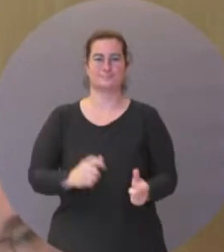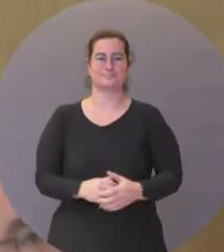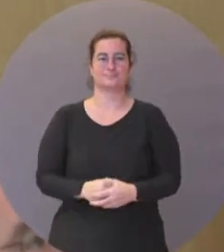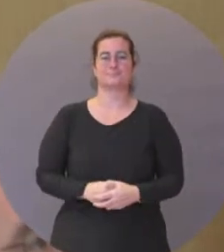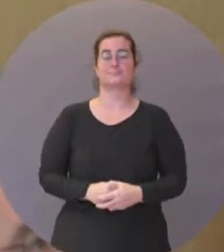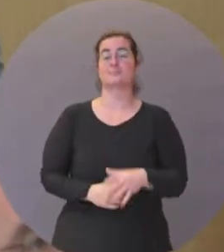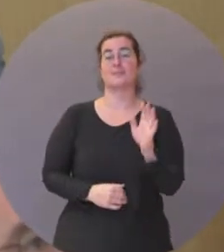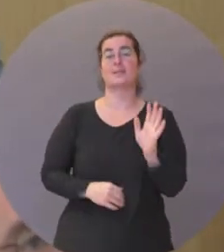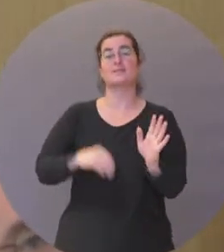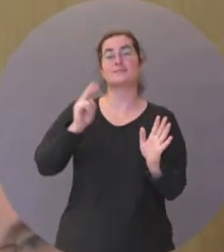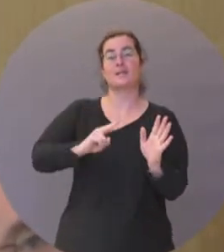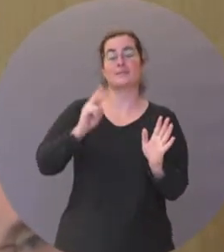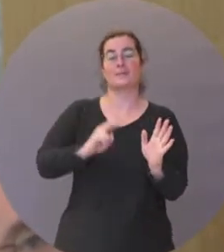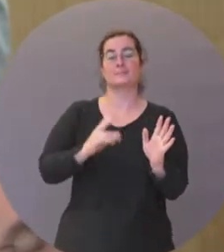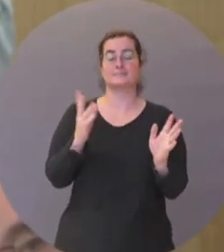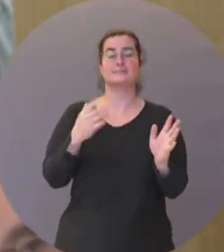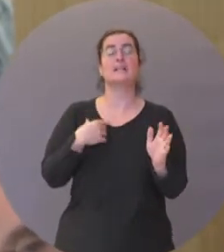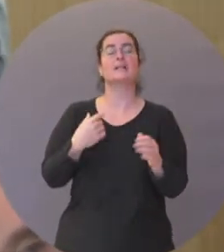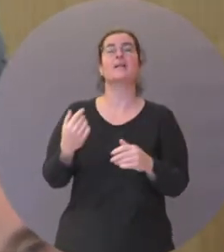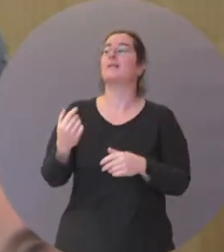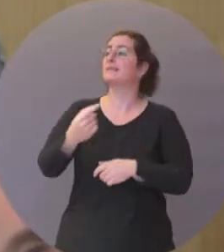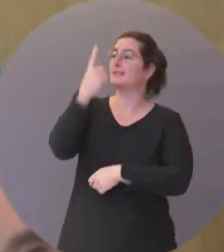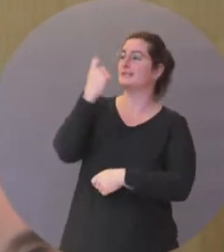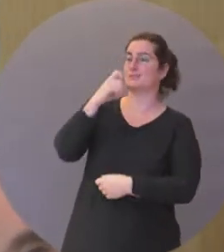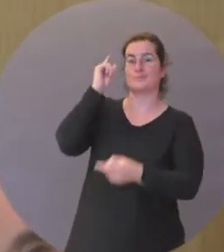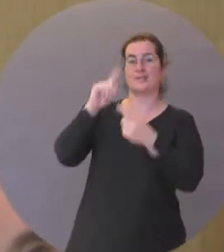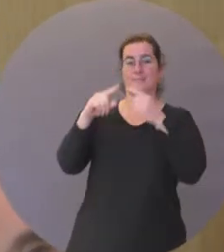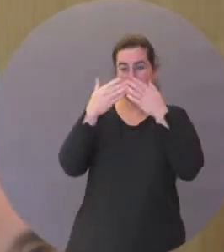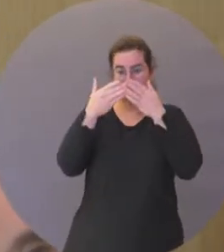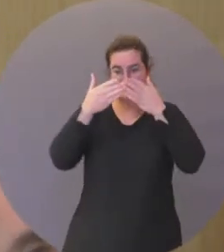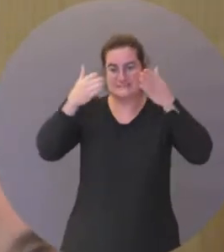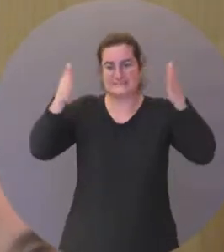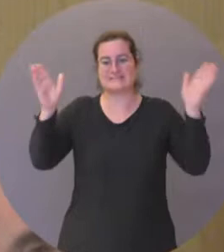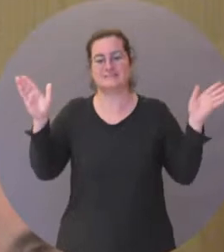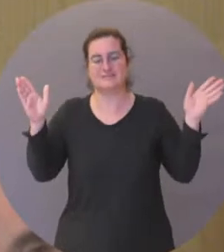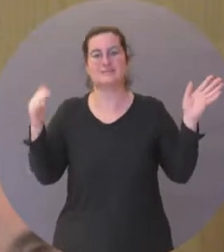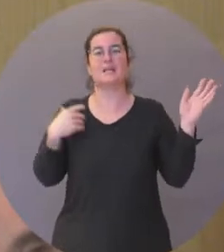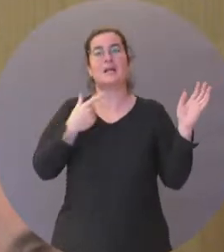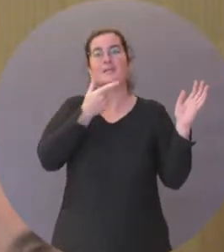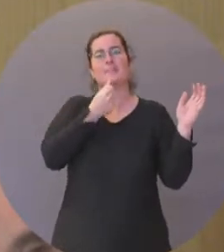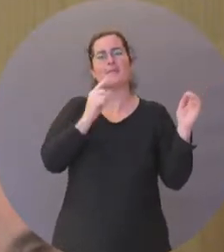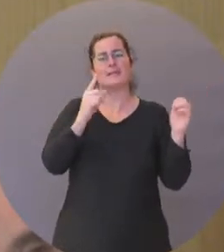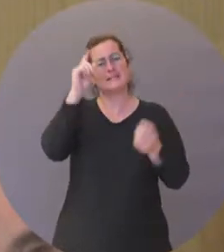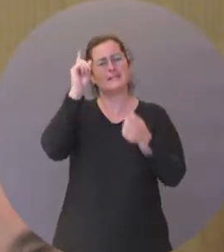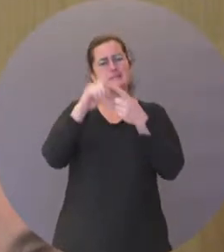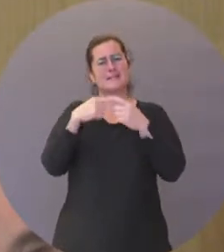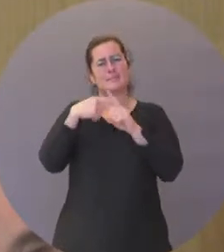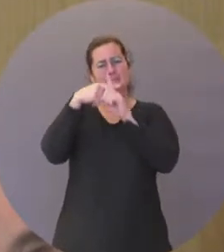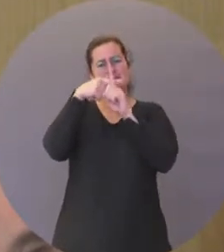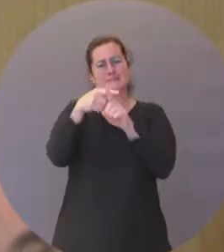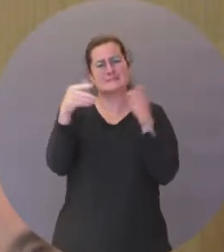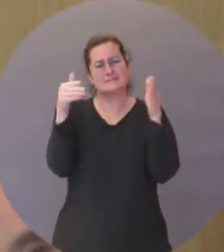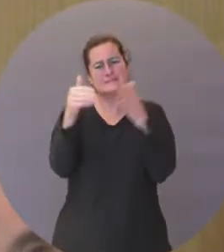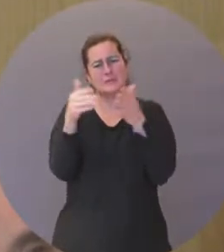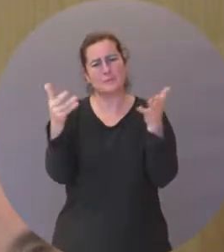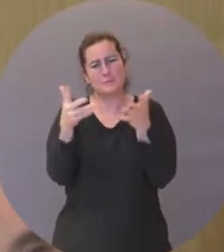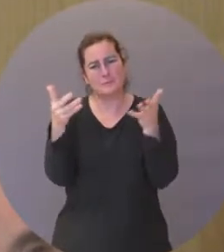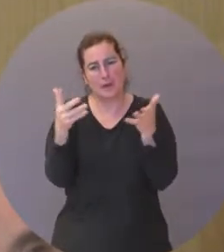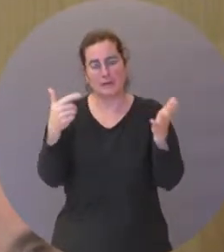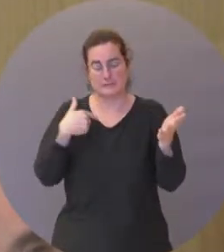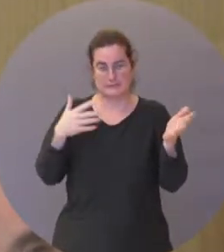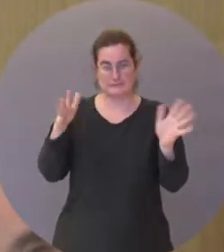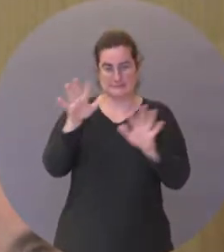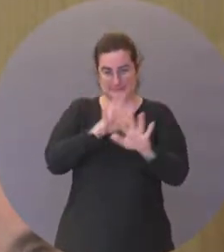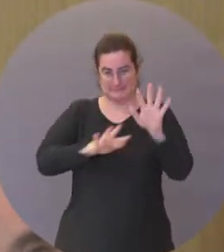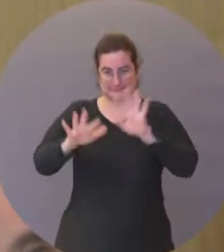la question était assez large c'est pas facile de d'identifier le thème central que vous vouliez aborder donc je vais avoir une réponse assez